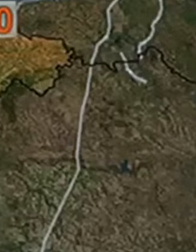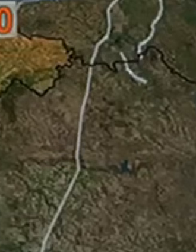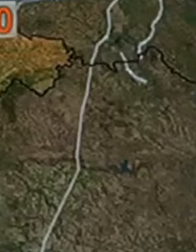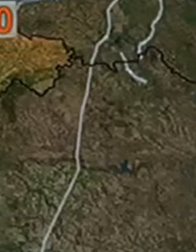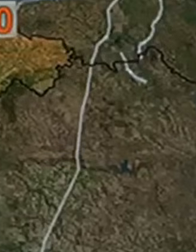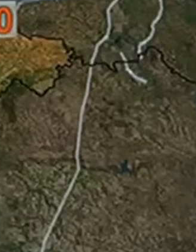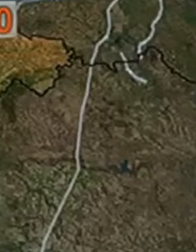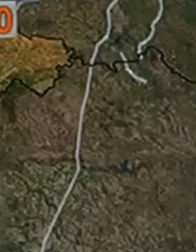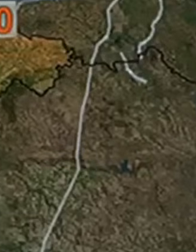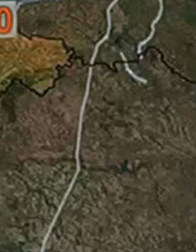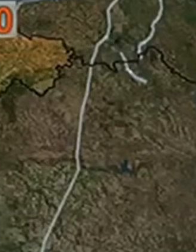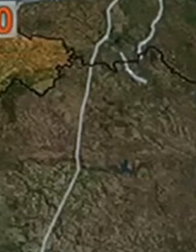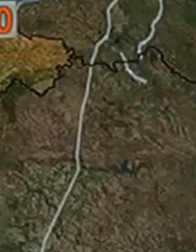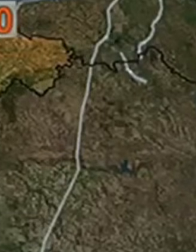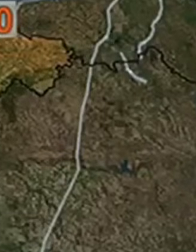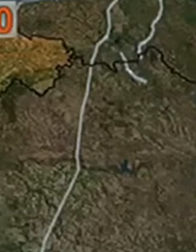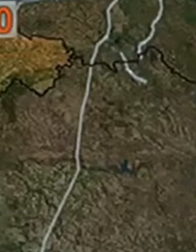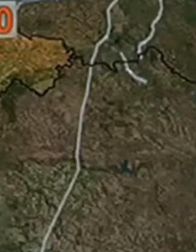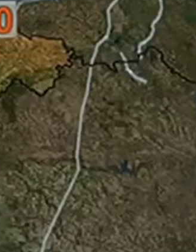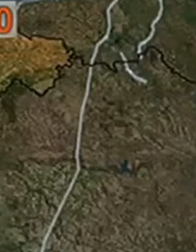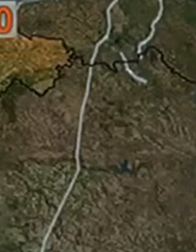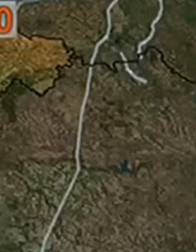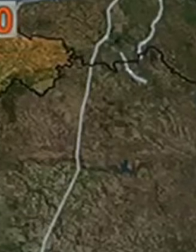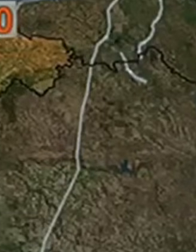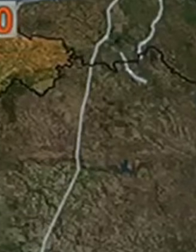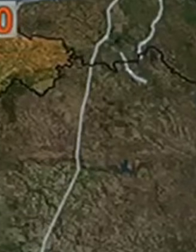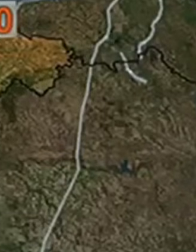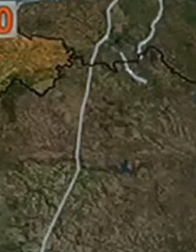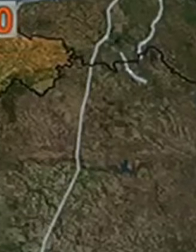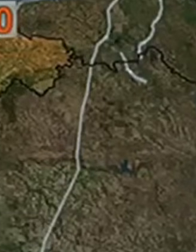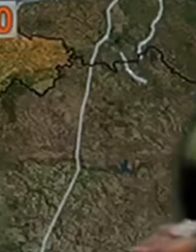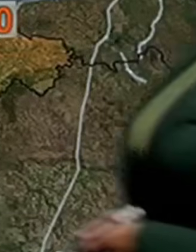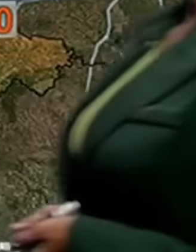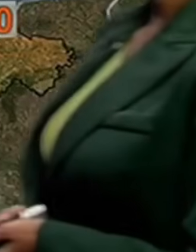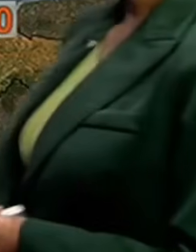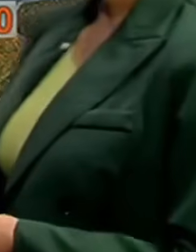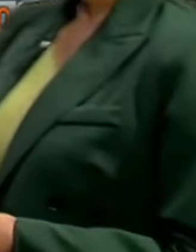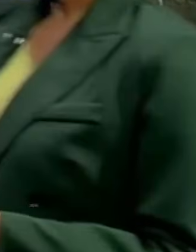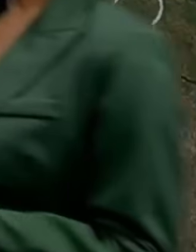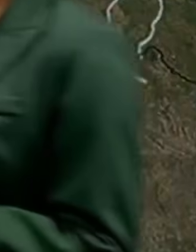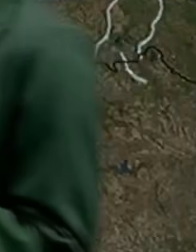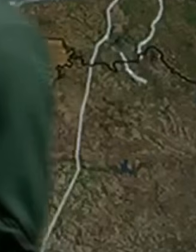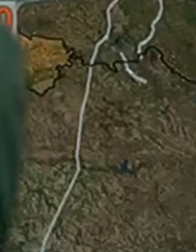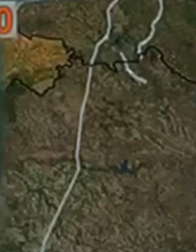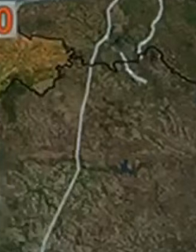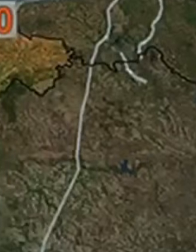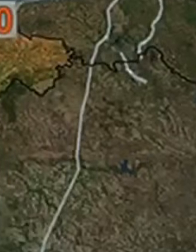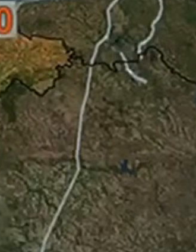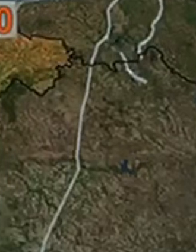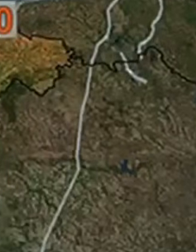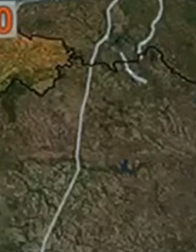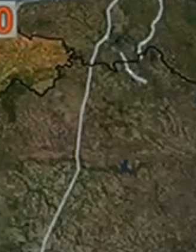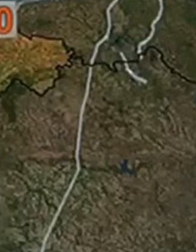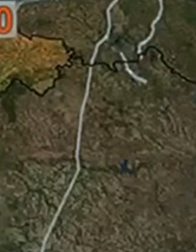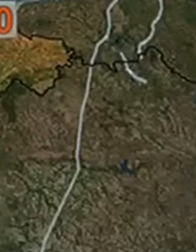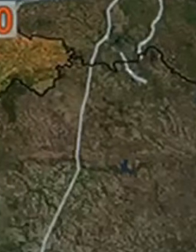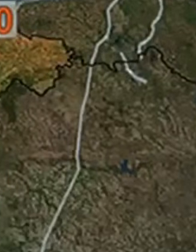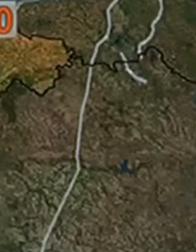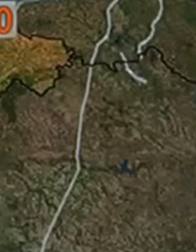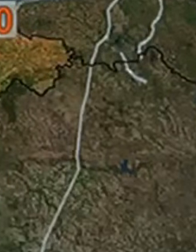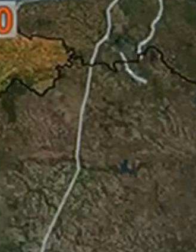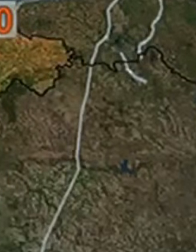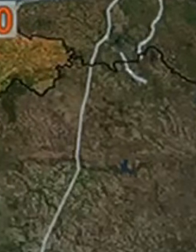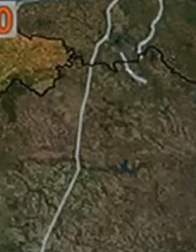23 Lichtenburg ka digata di le 13 go a go di le 22 lebelela gape Setswana ka digata di le 16